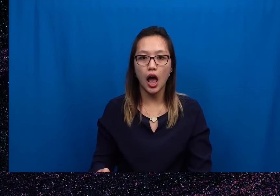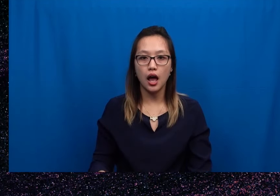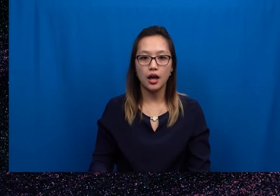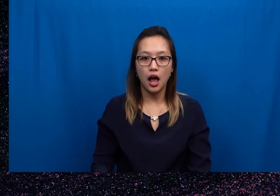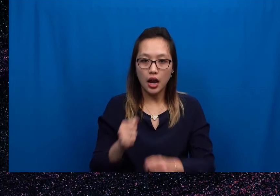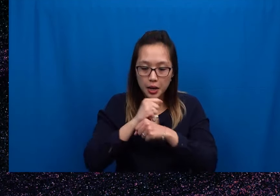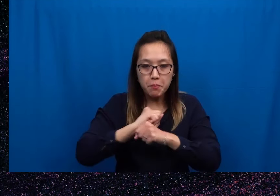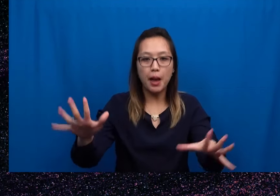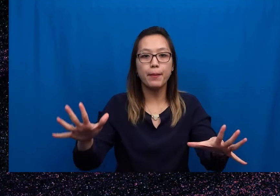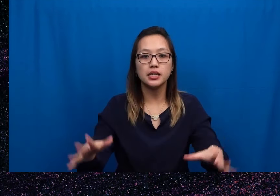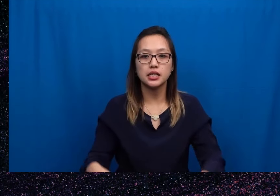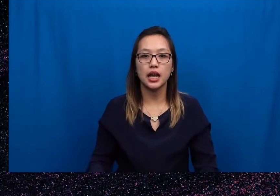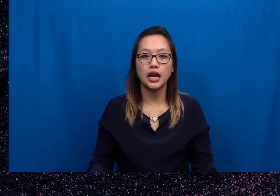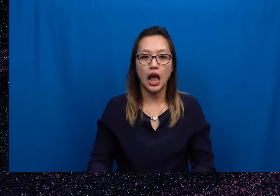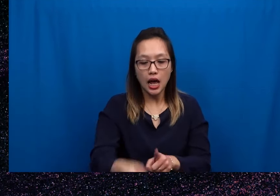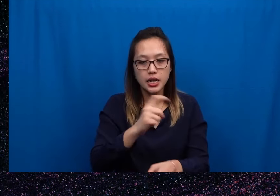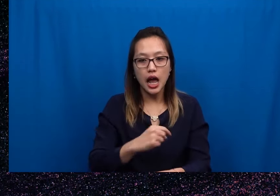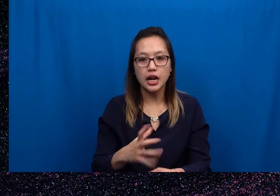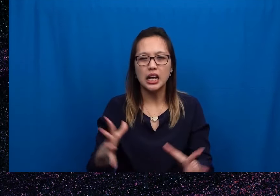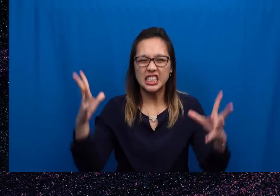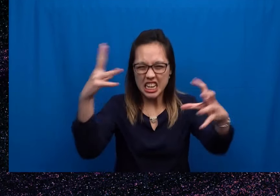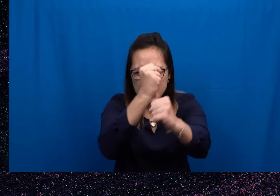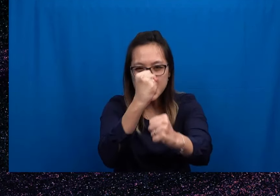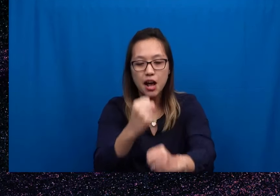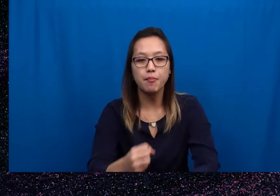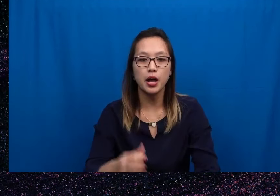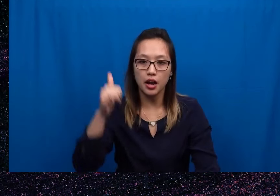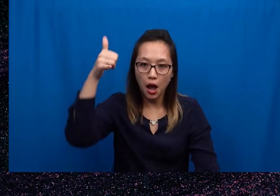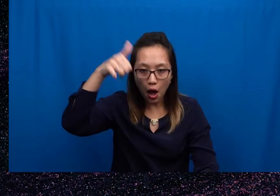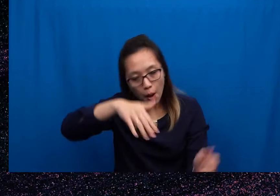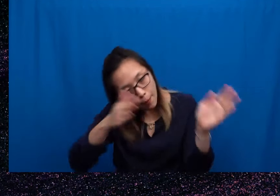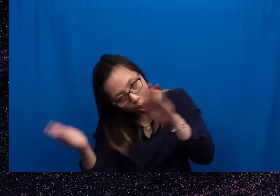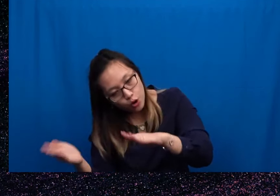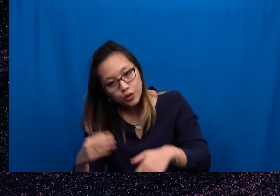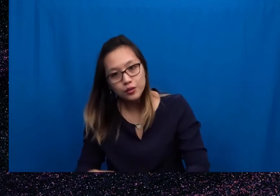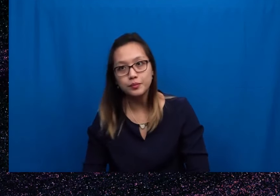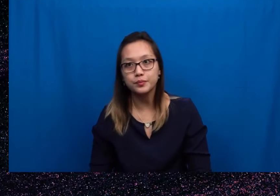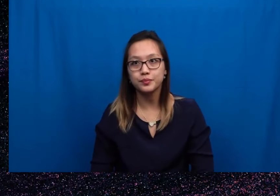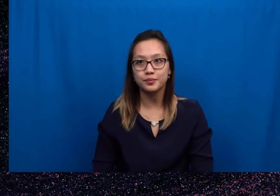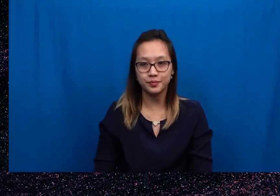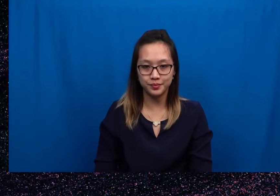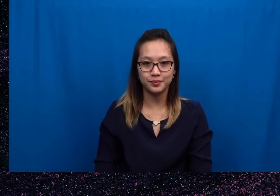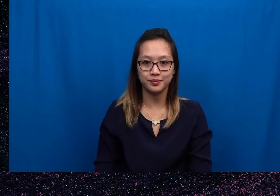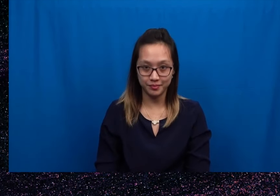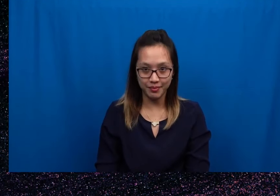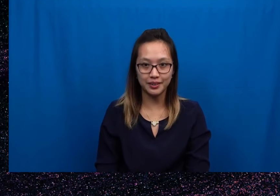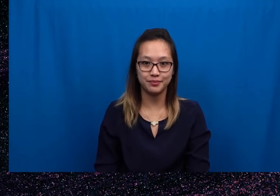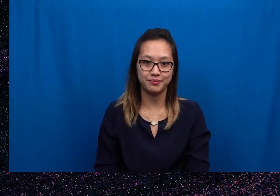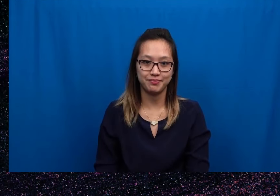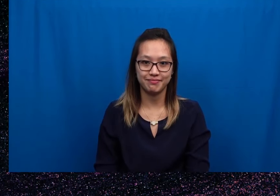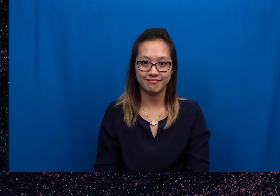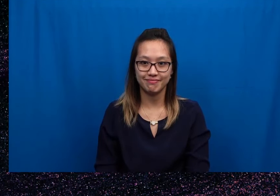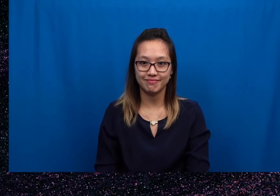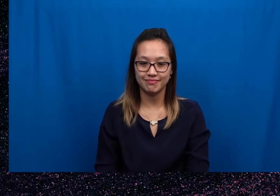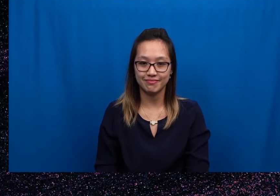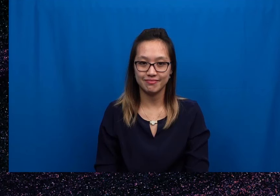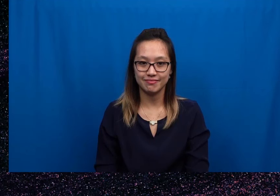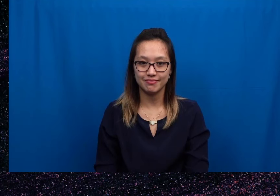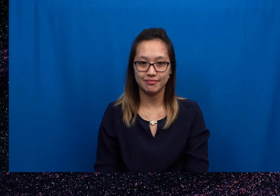dibebaskan dari cengkraman maut. Sebab dia sudah diberi kuasa untuk lepas